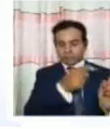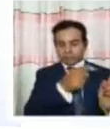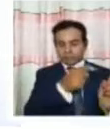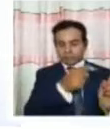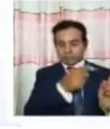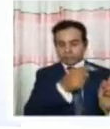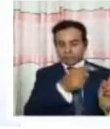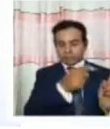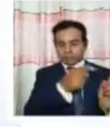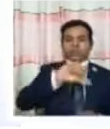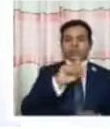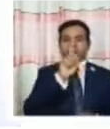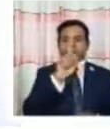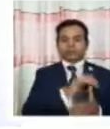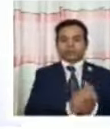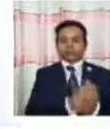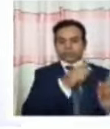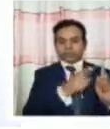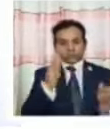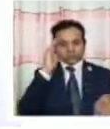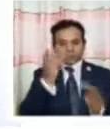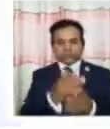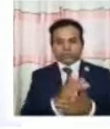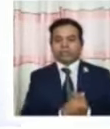5.13%, খুলনা 144 জন,